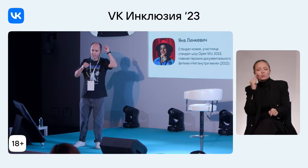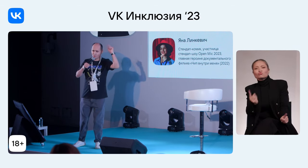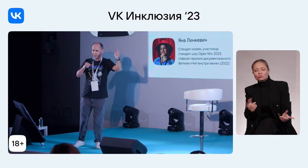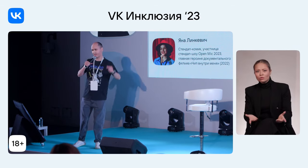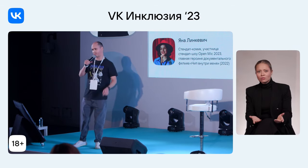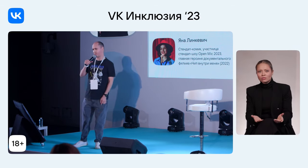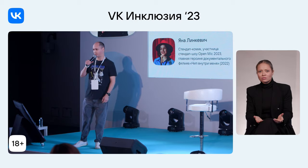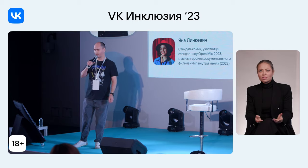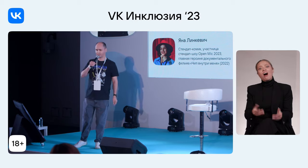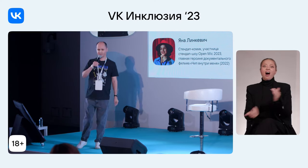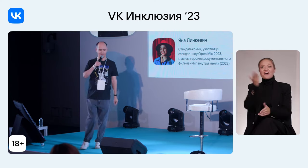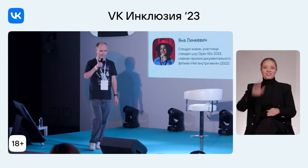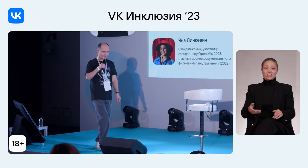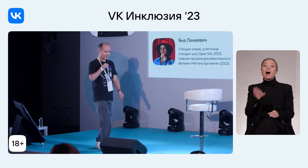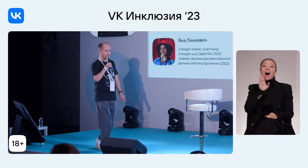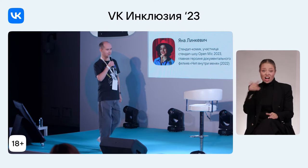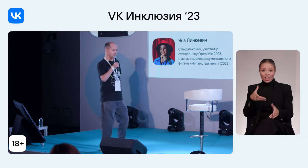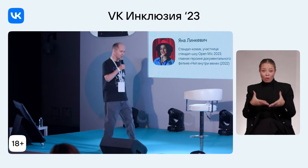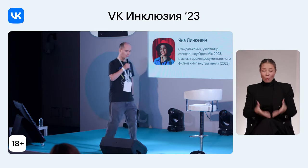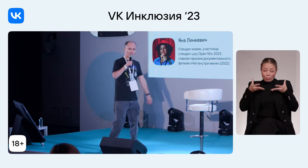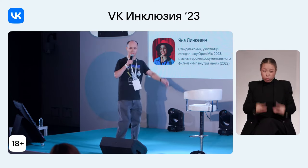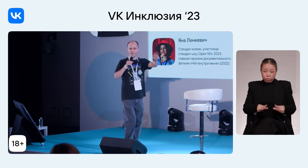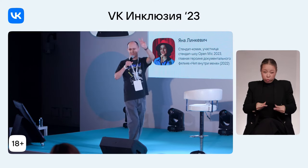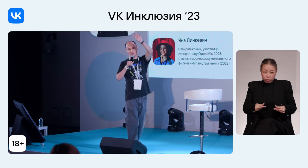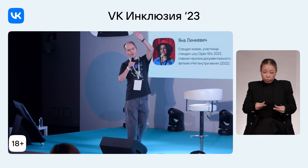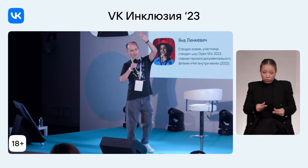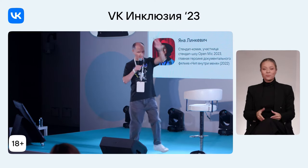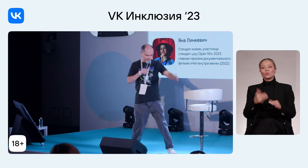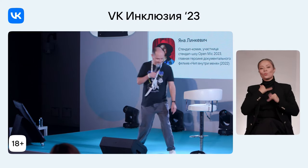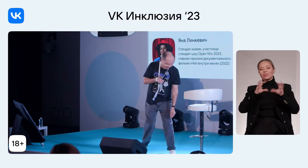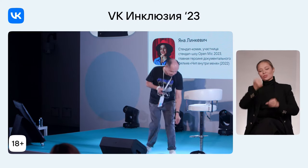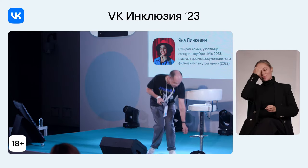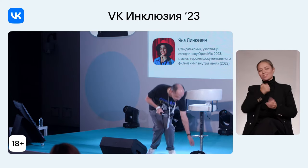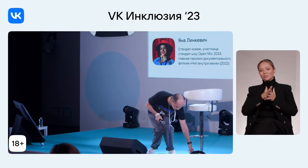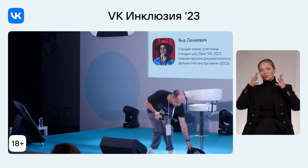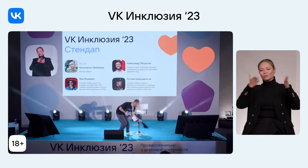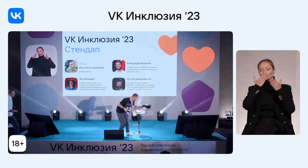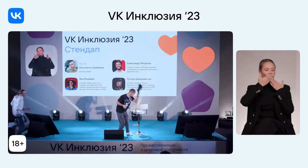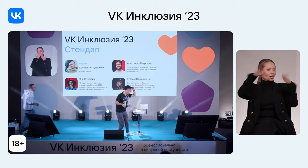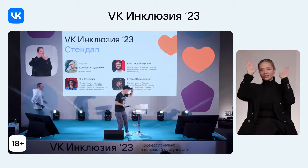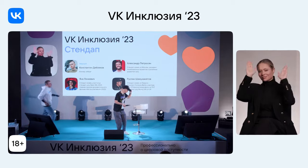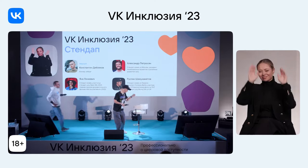Охренеть, она ему ноги отсидела, да? У меня все, спасибо большое, пока.